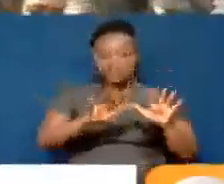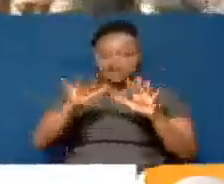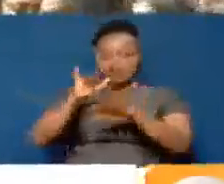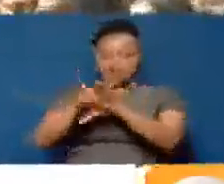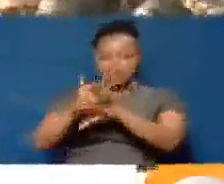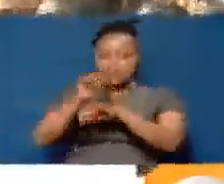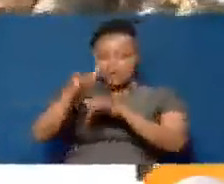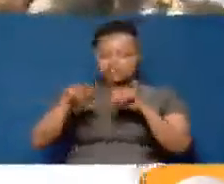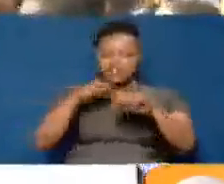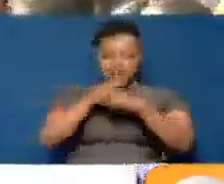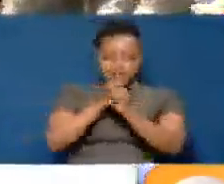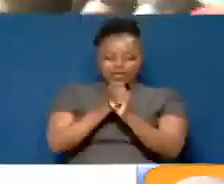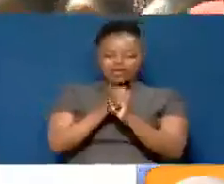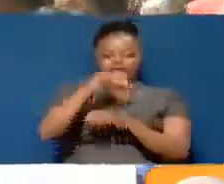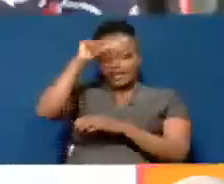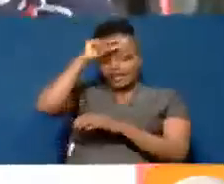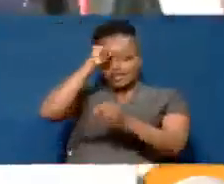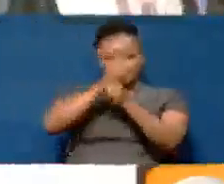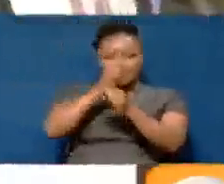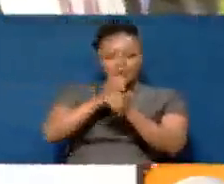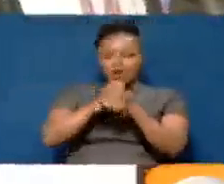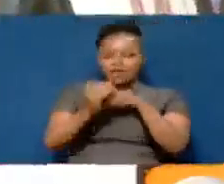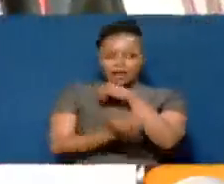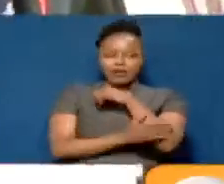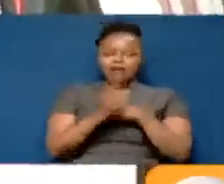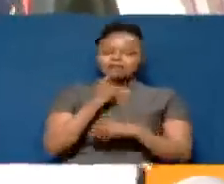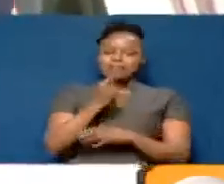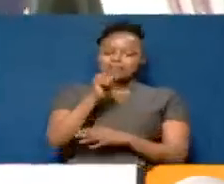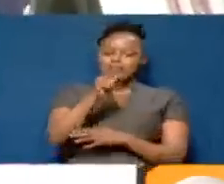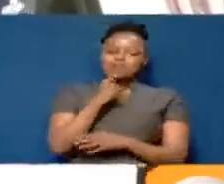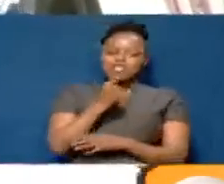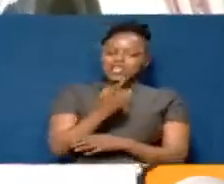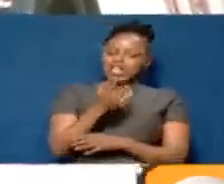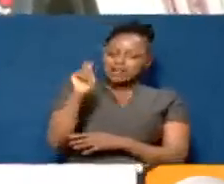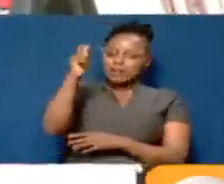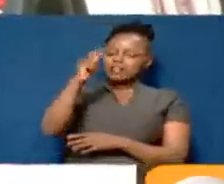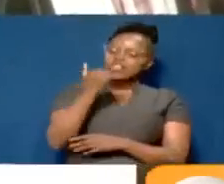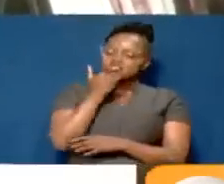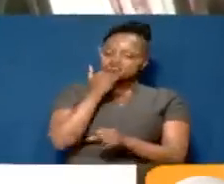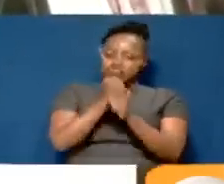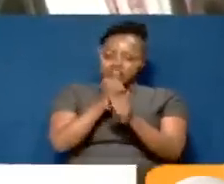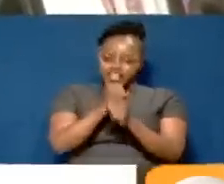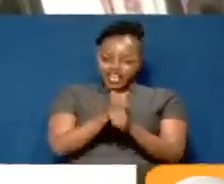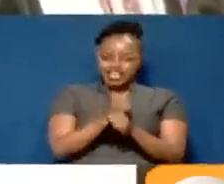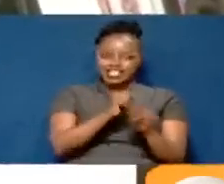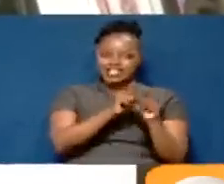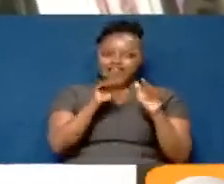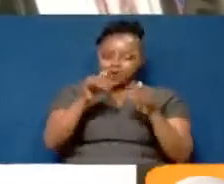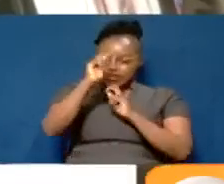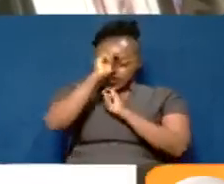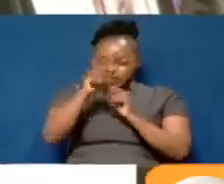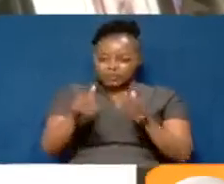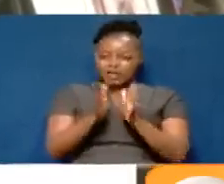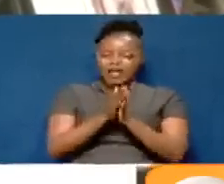mapema zilizotatiza utendakazi wa serikali. Sisemi usikosoe rais, mkosoe kabisa kwa njia ya heshima